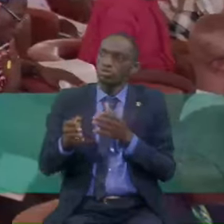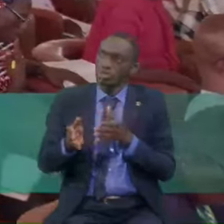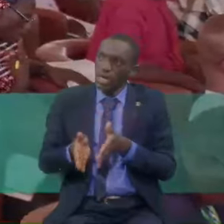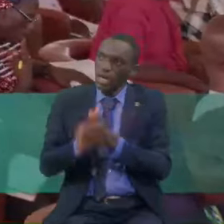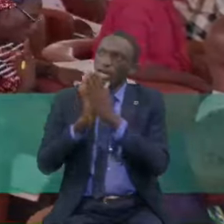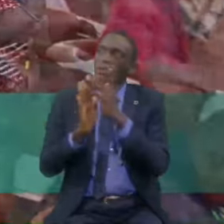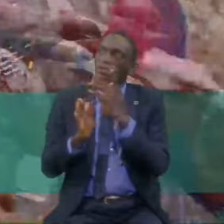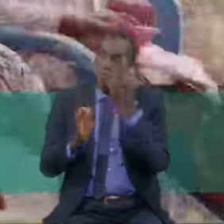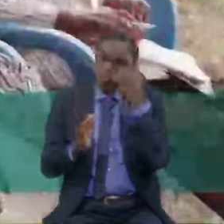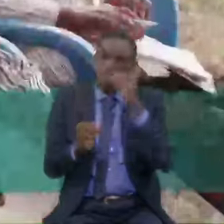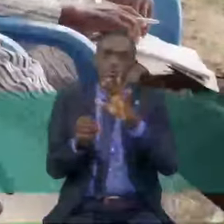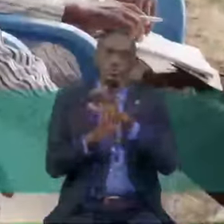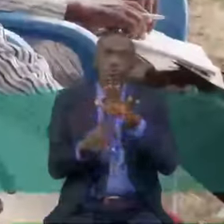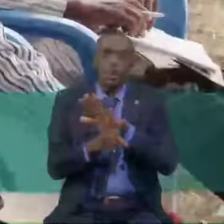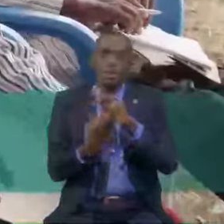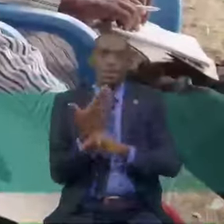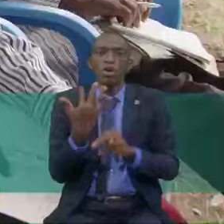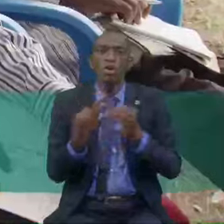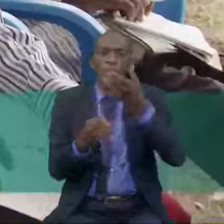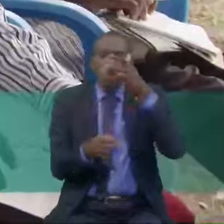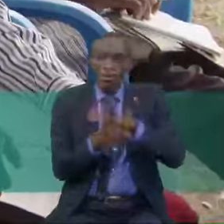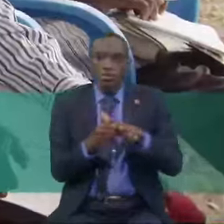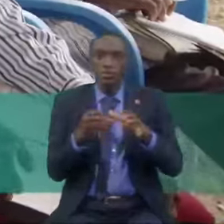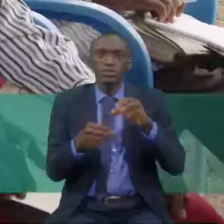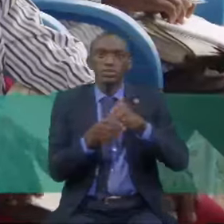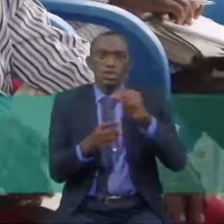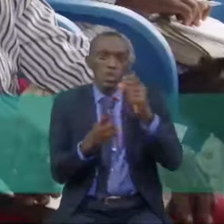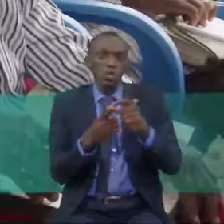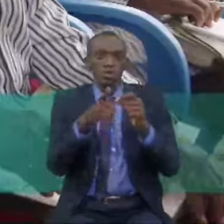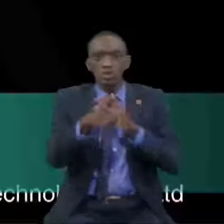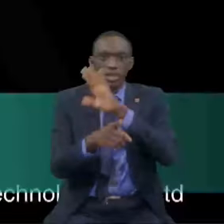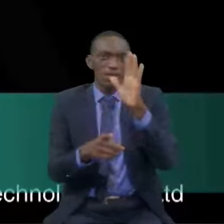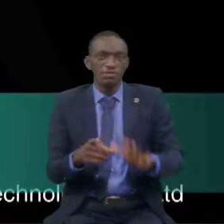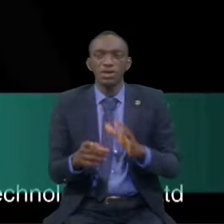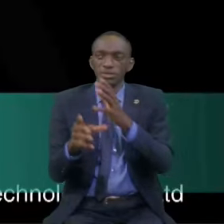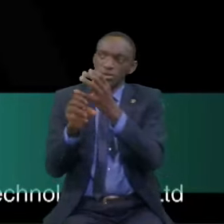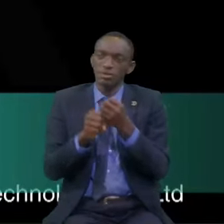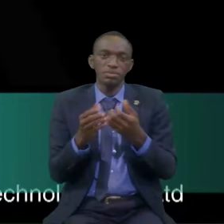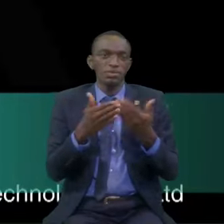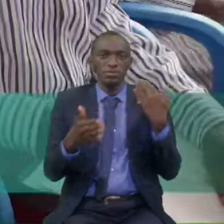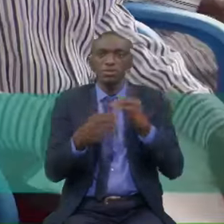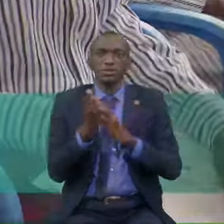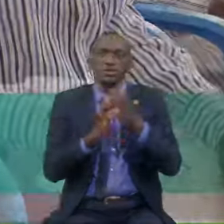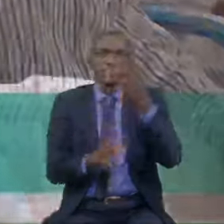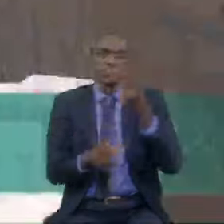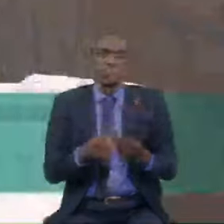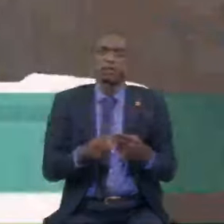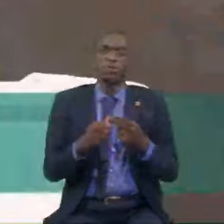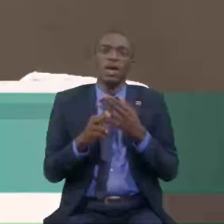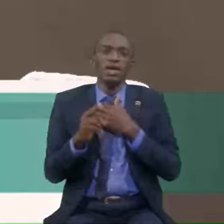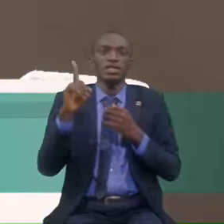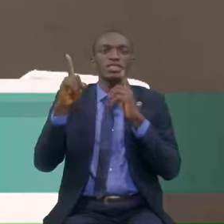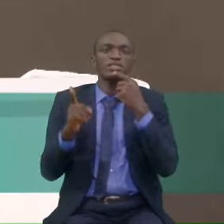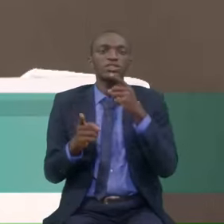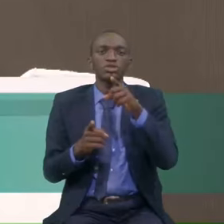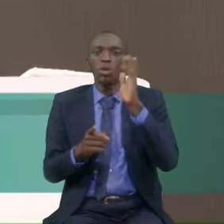Et tu veux l'accomplissement d'une prophèse, d'une promesse dans la Bible, tu l'auras au nom de Jésus. Vous recevez une puissance,